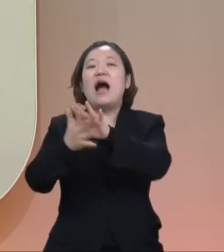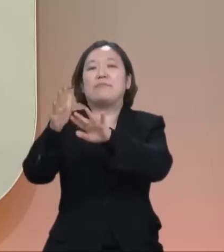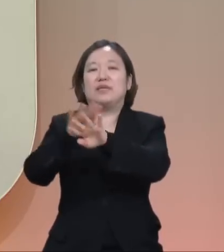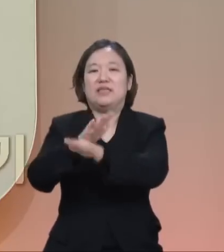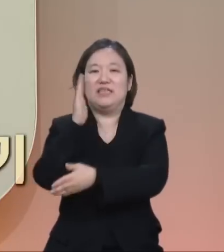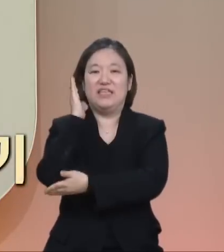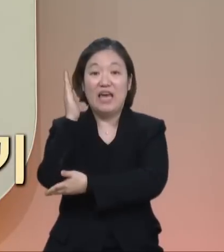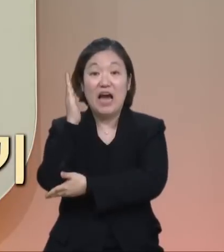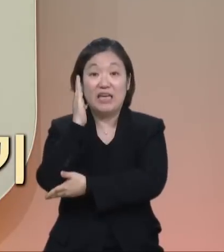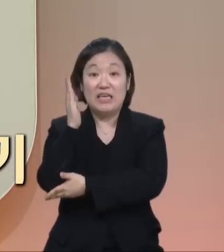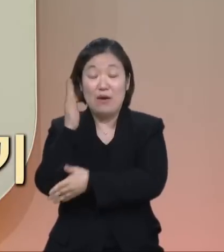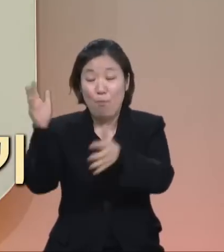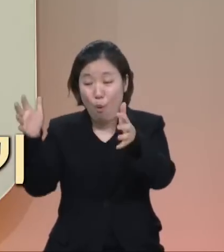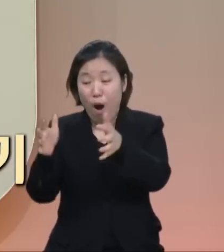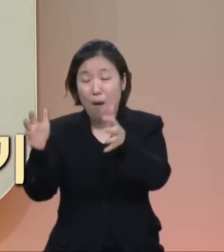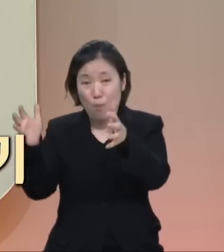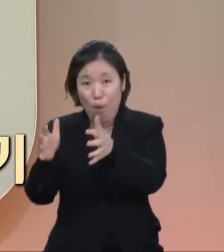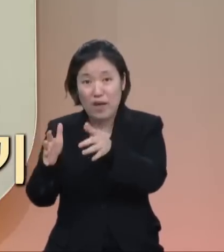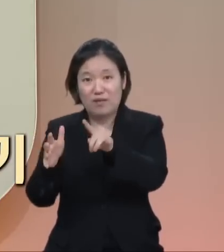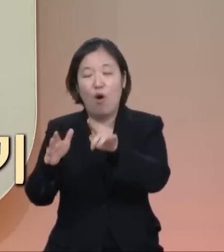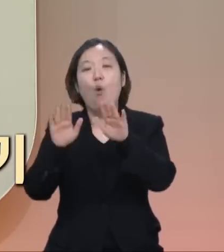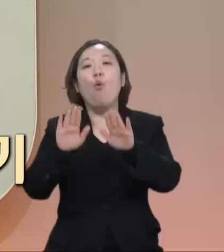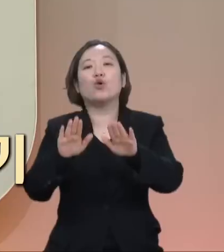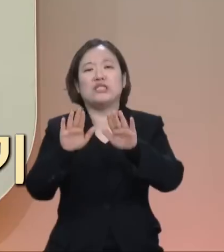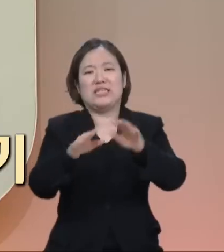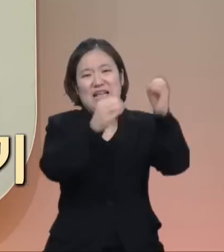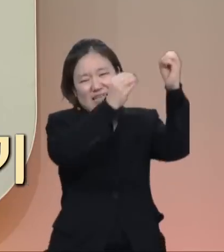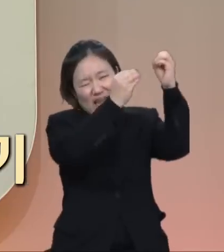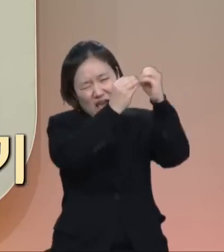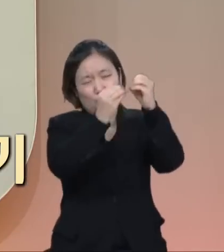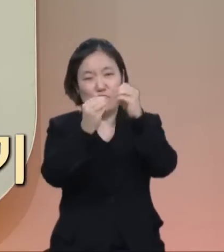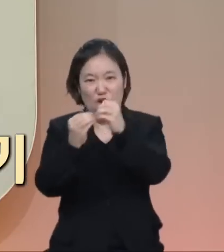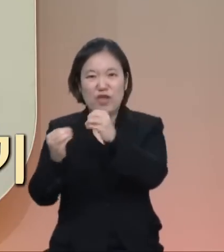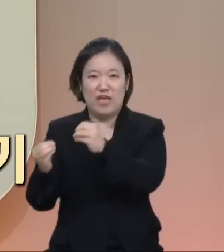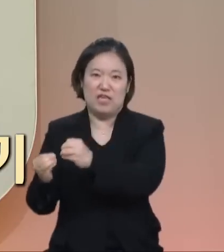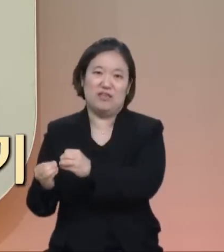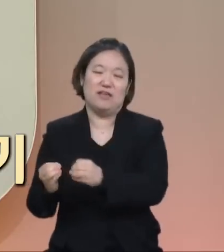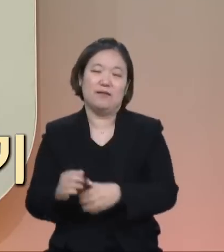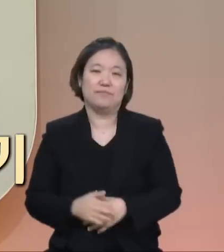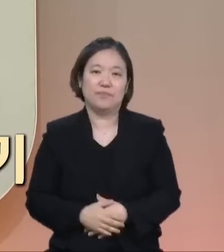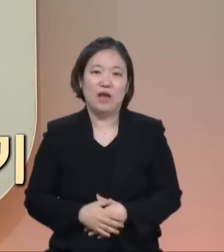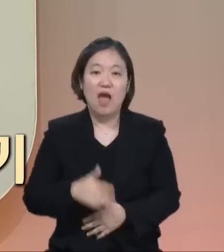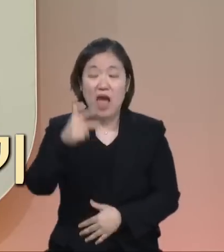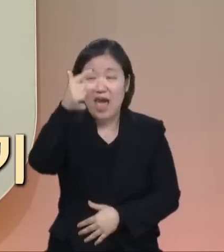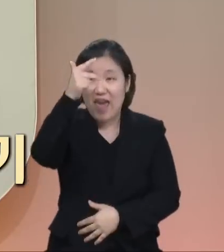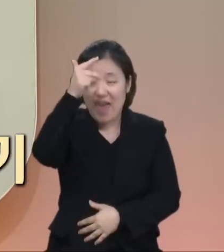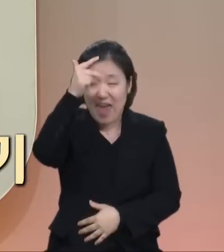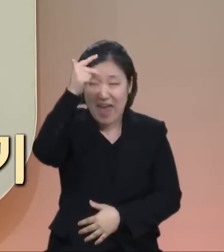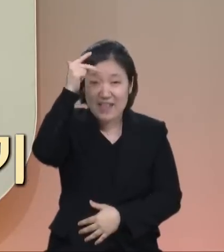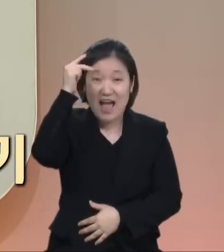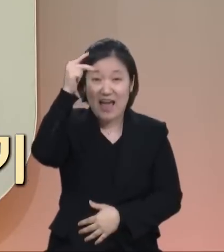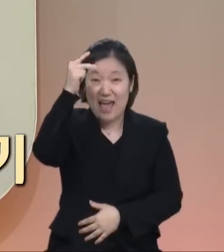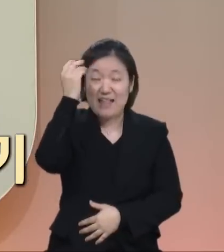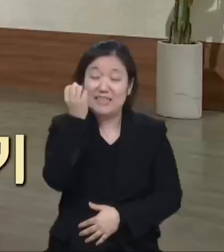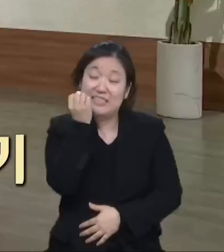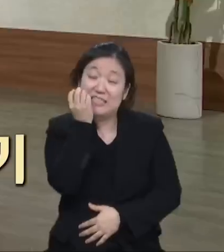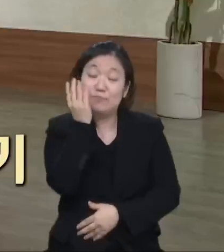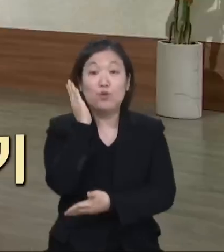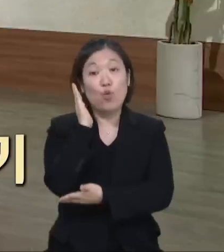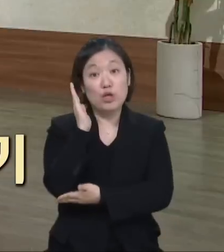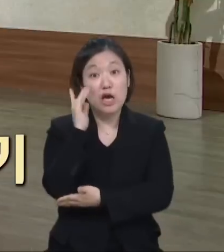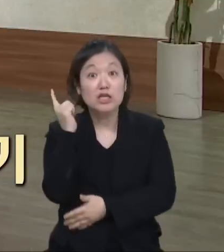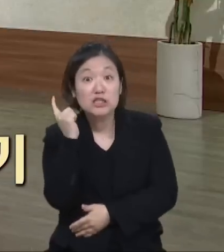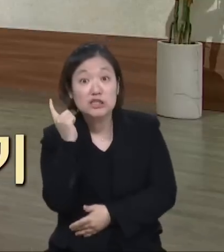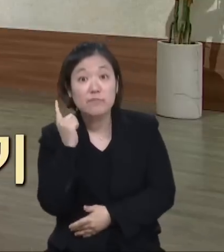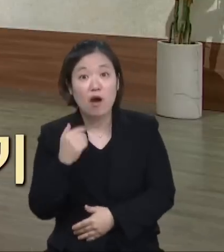해가지고 오늘날까지 전해지고 있는 겁니다 우리가 옛날 영험담 이야기를 들으면 이게